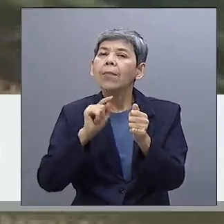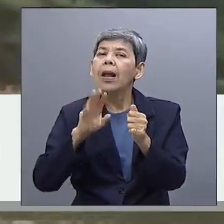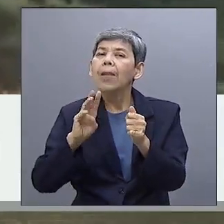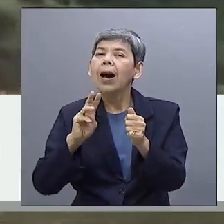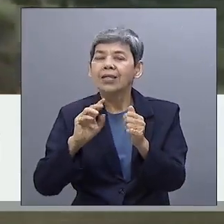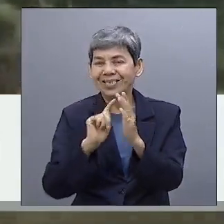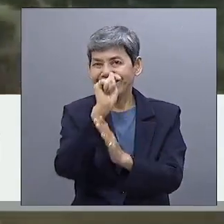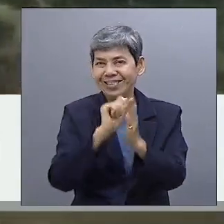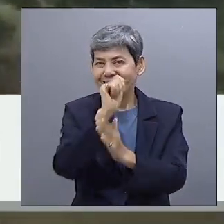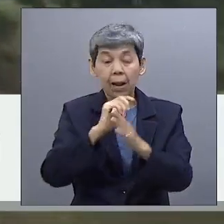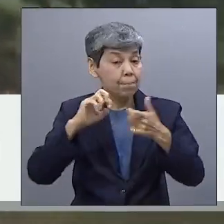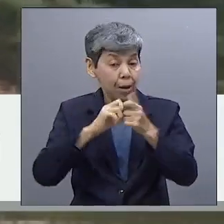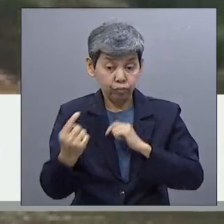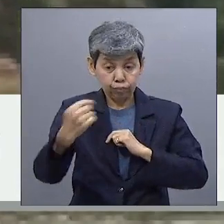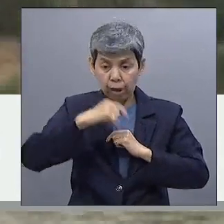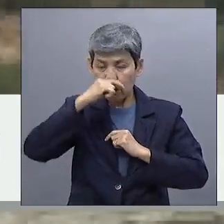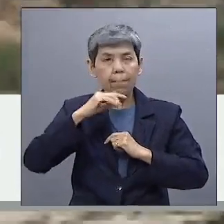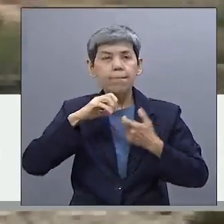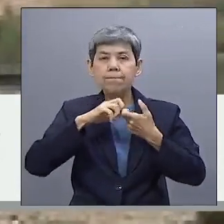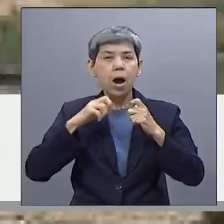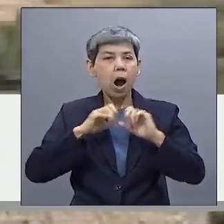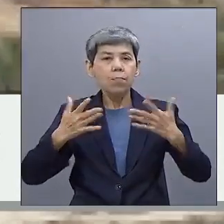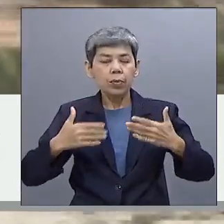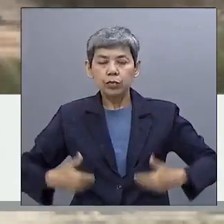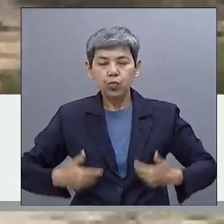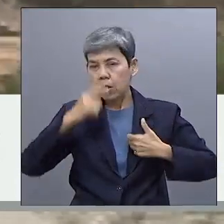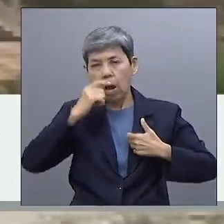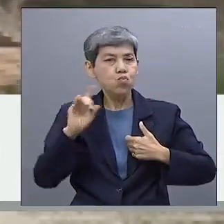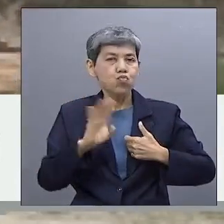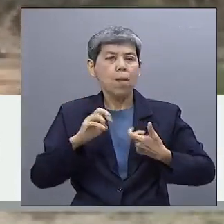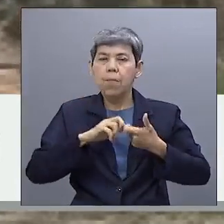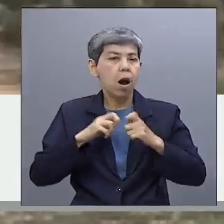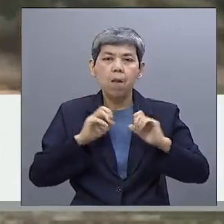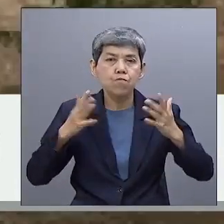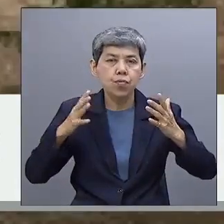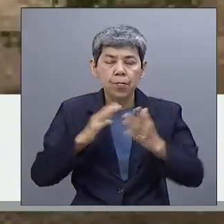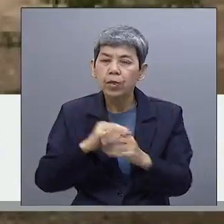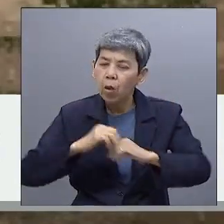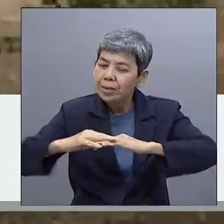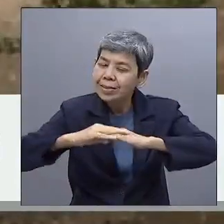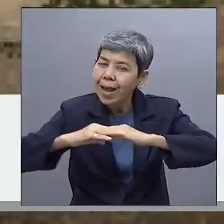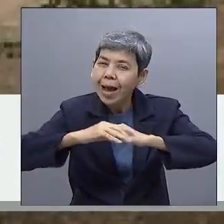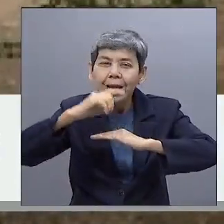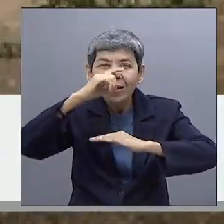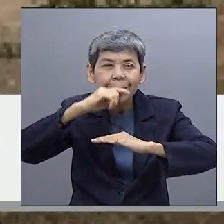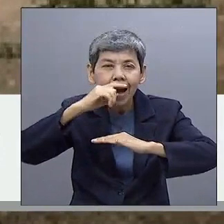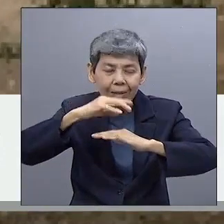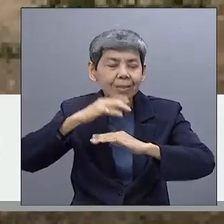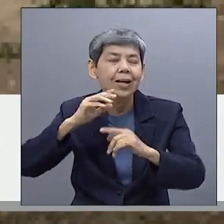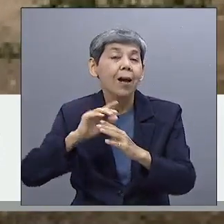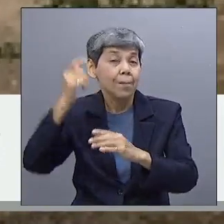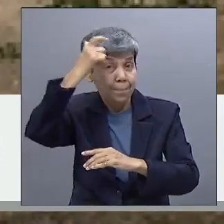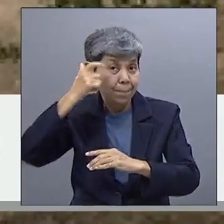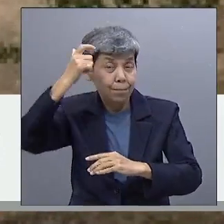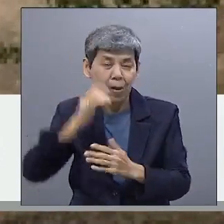แต่ไม่ส่งผลกระทบต่อความปลอดภัยในชีวิตและทรัพย์สินของประชาชนไทยบริเวณแนวชายแดนส่วนในพื้นที่